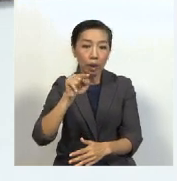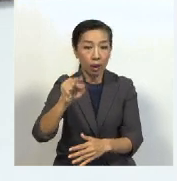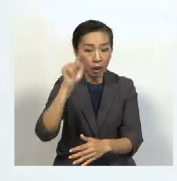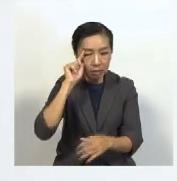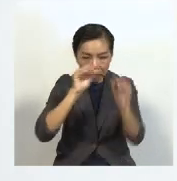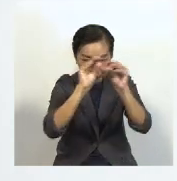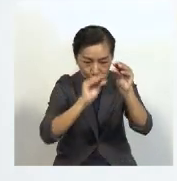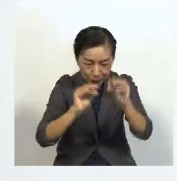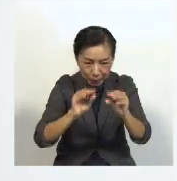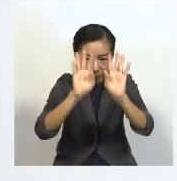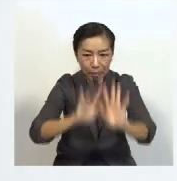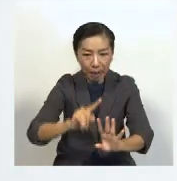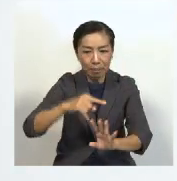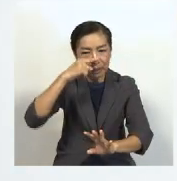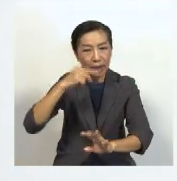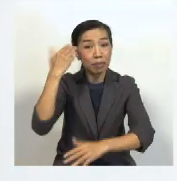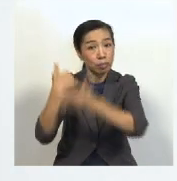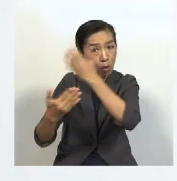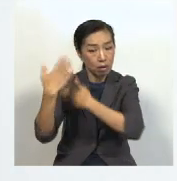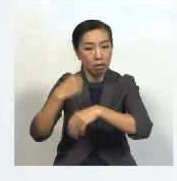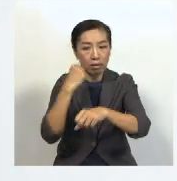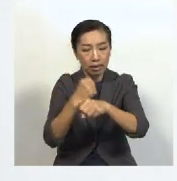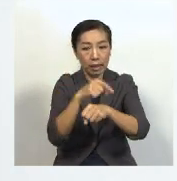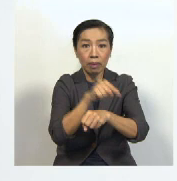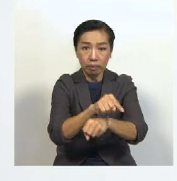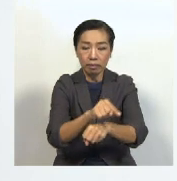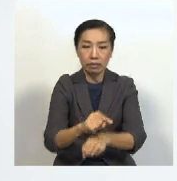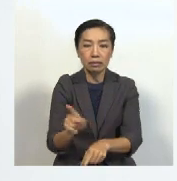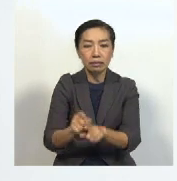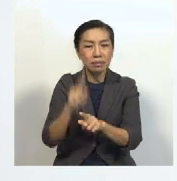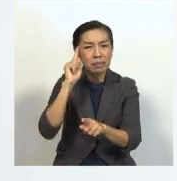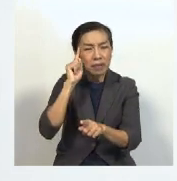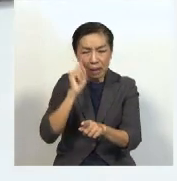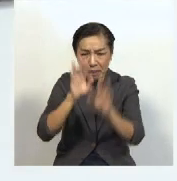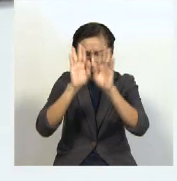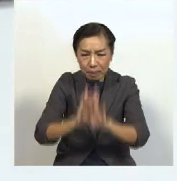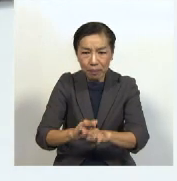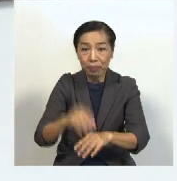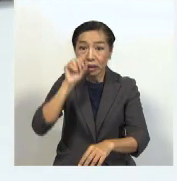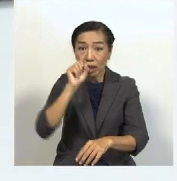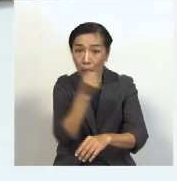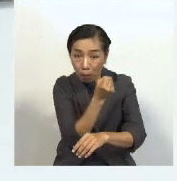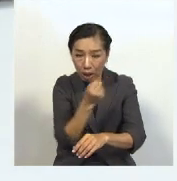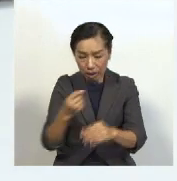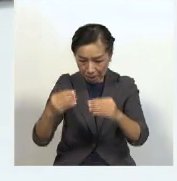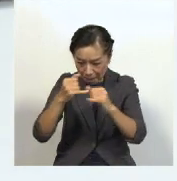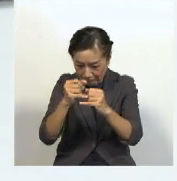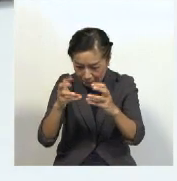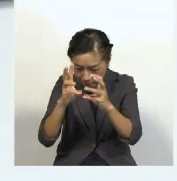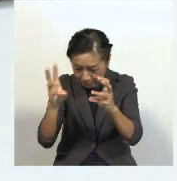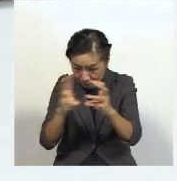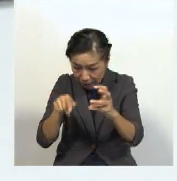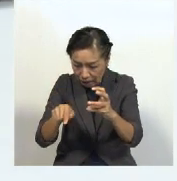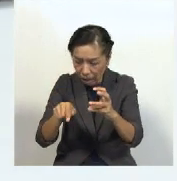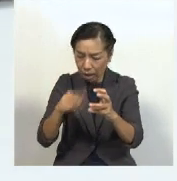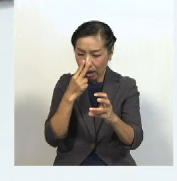งเป็นลวดลายแบบดั้งเดิมที่ได้นำรูปทรงของเมล็ดแตงกวาที่มีรูปทรงรีขนาดเล็กมาประยุ